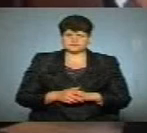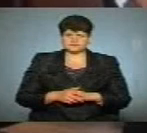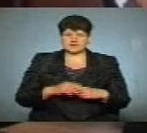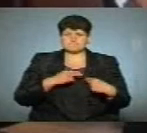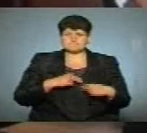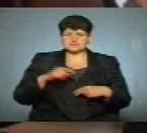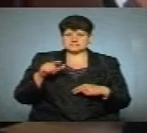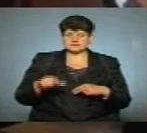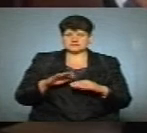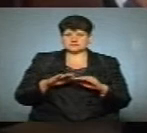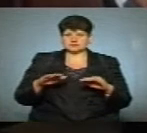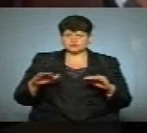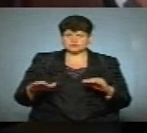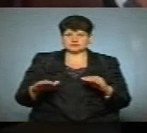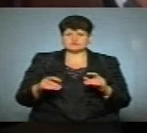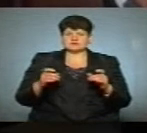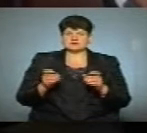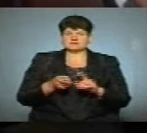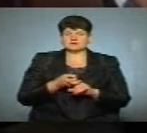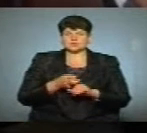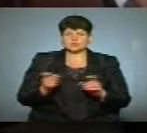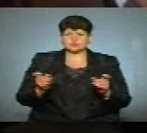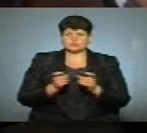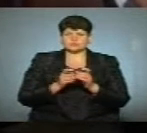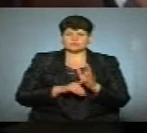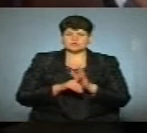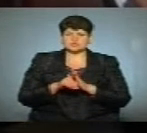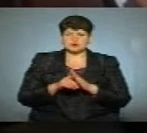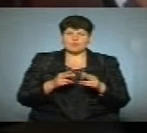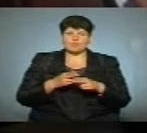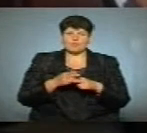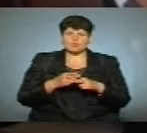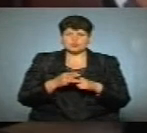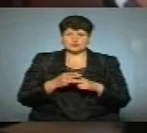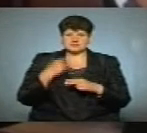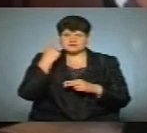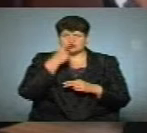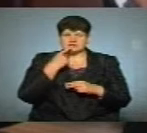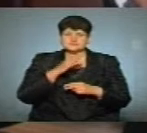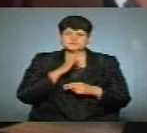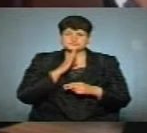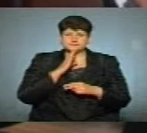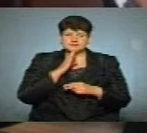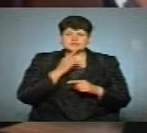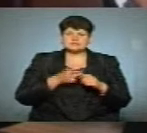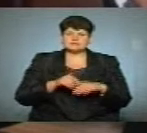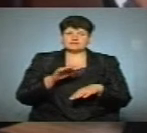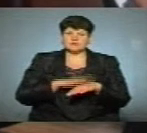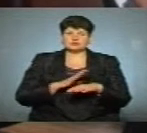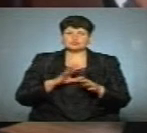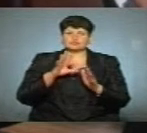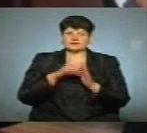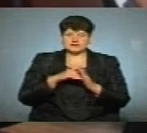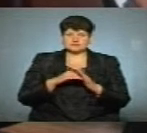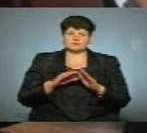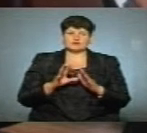Працівник дошкільного закладу в ході конфлікту спричинив порізи в ділянку обличчя потерпілі. За даним фактом було внесено